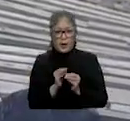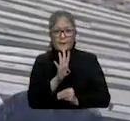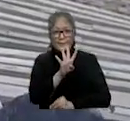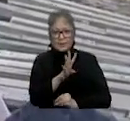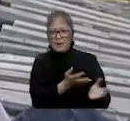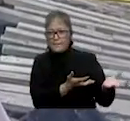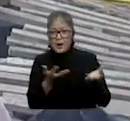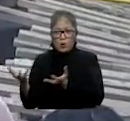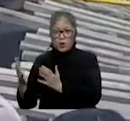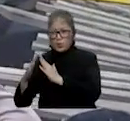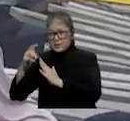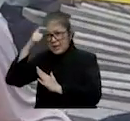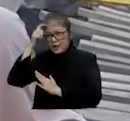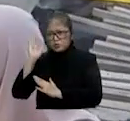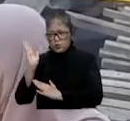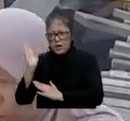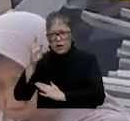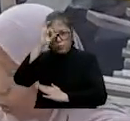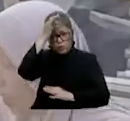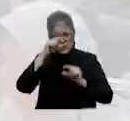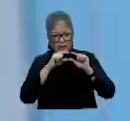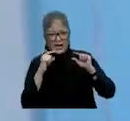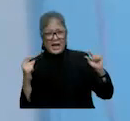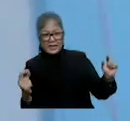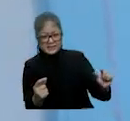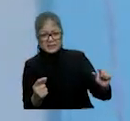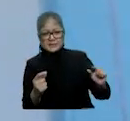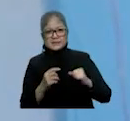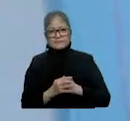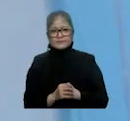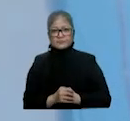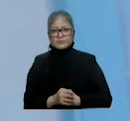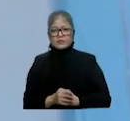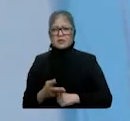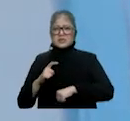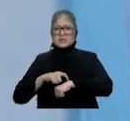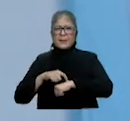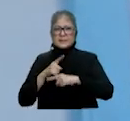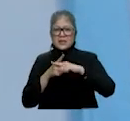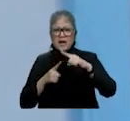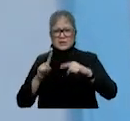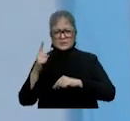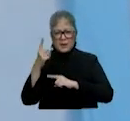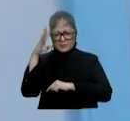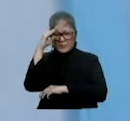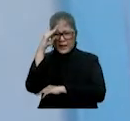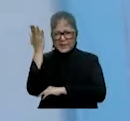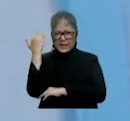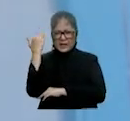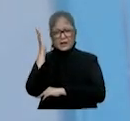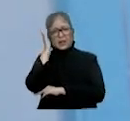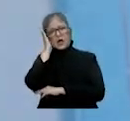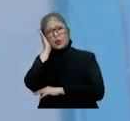Garis polisi terpasang garis area sekitar rumah yang ambruk. Pukul 01.30 malam kami tidur, tapi